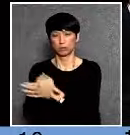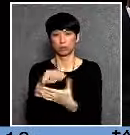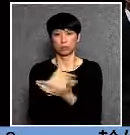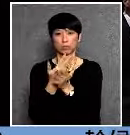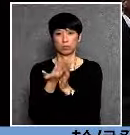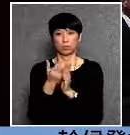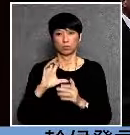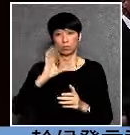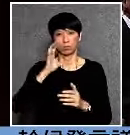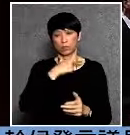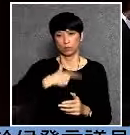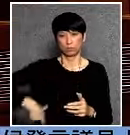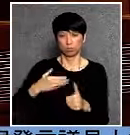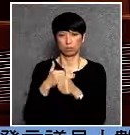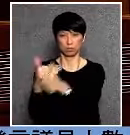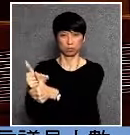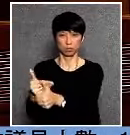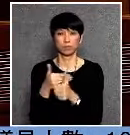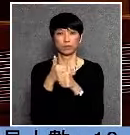黃毓民議員立即離開。